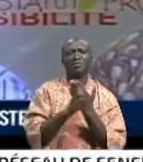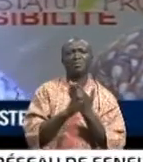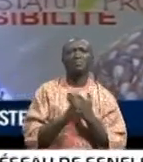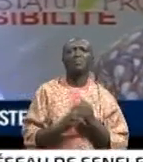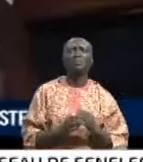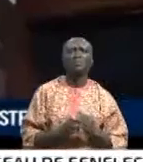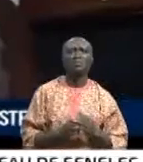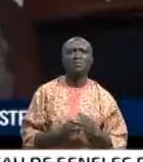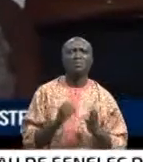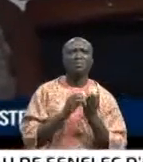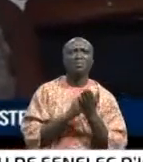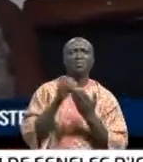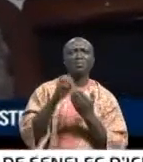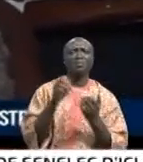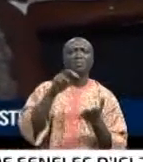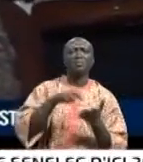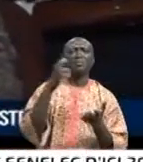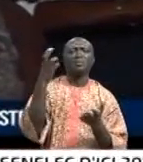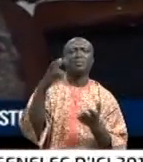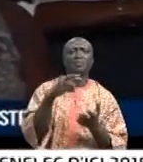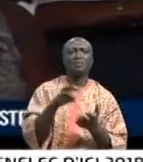octobre 2016